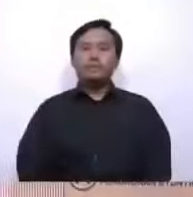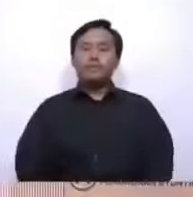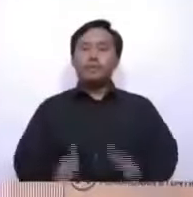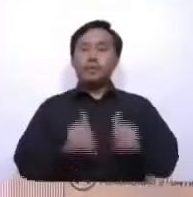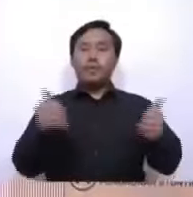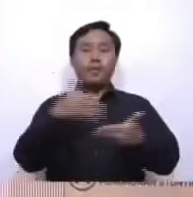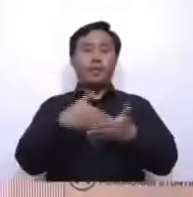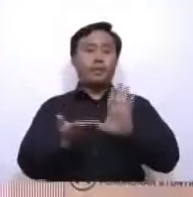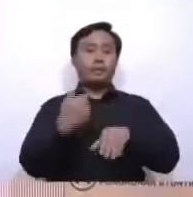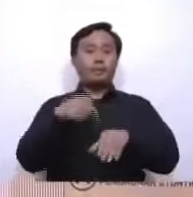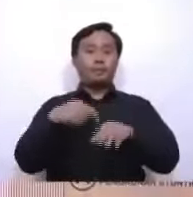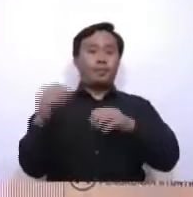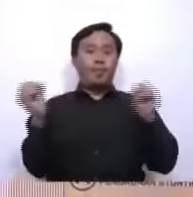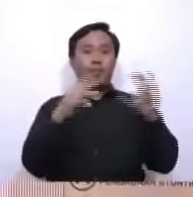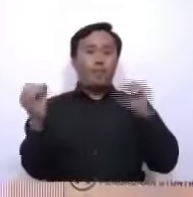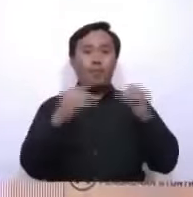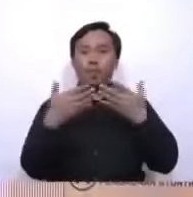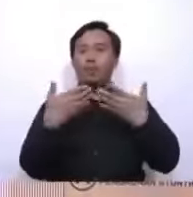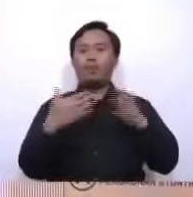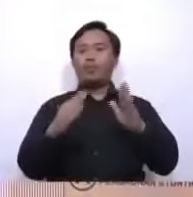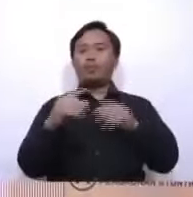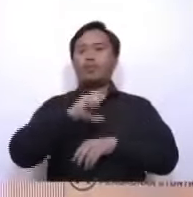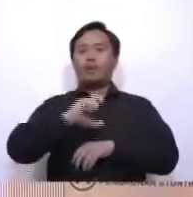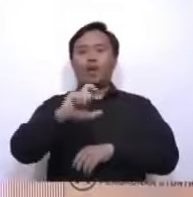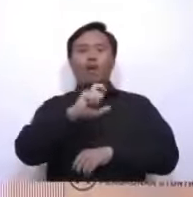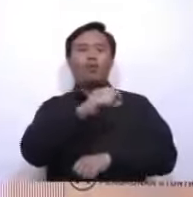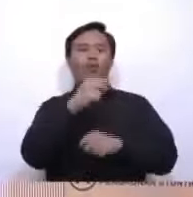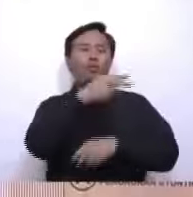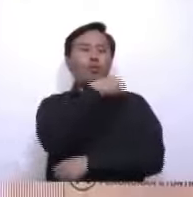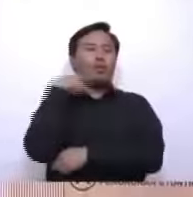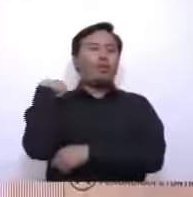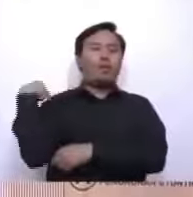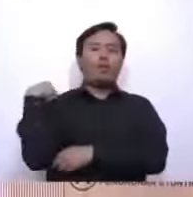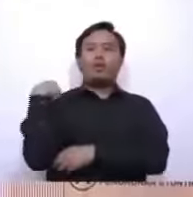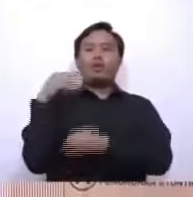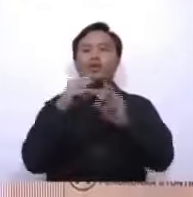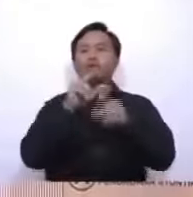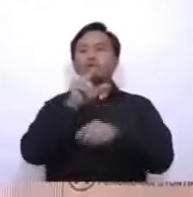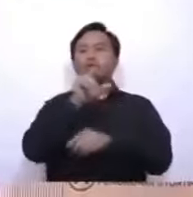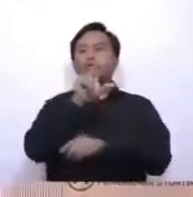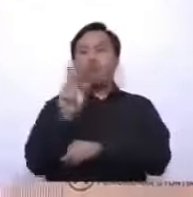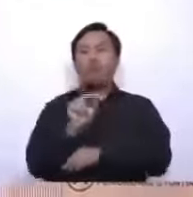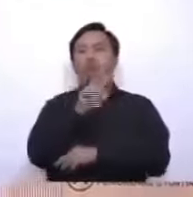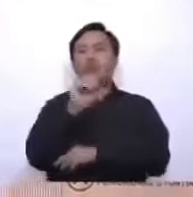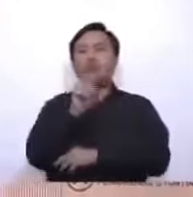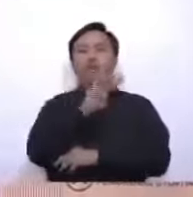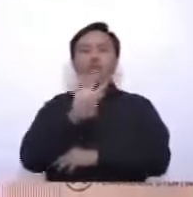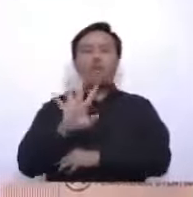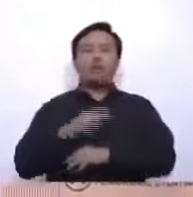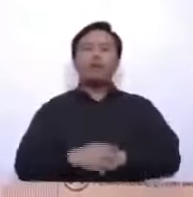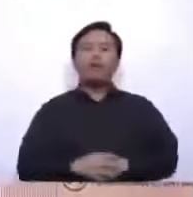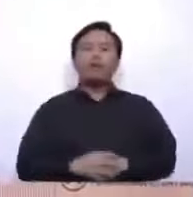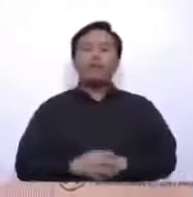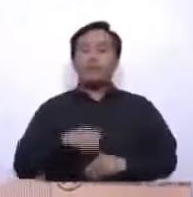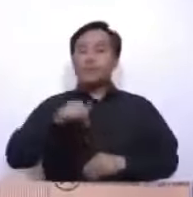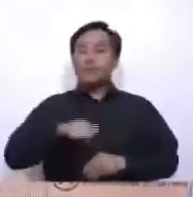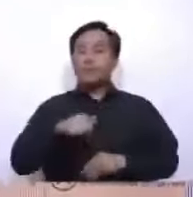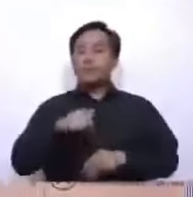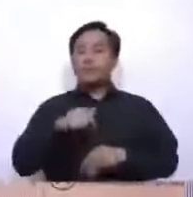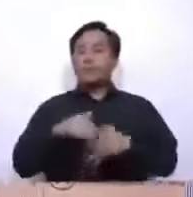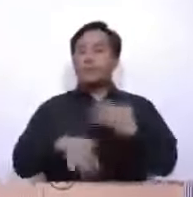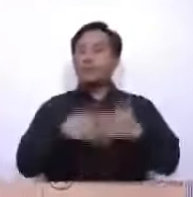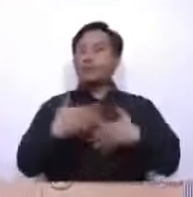Datang kembali di debat publik calon gubernur dan wakil gubernur Provinsi Jawa Barat 2024. Di sesi ini kami